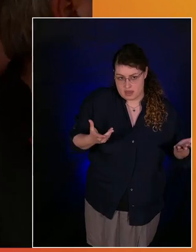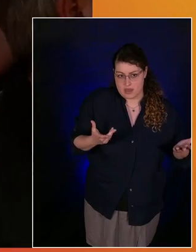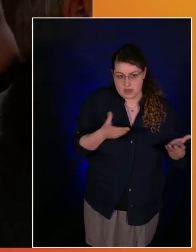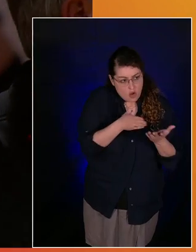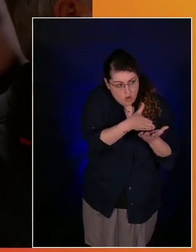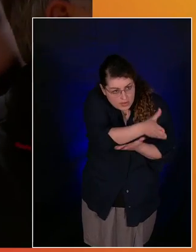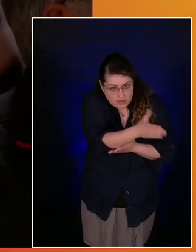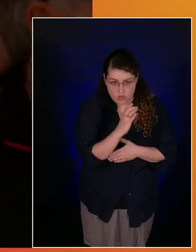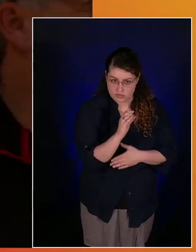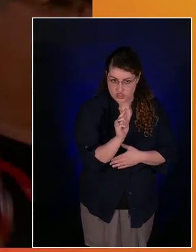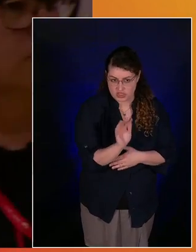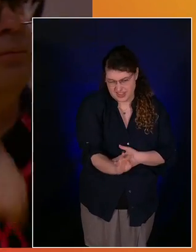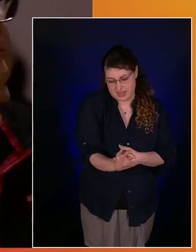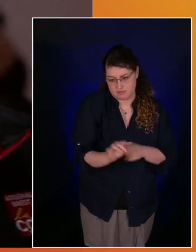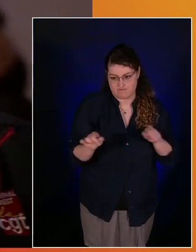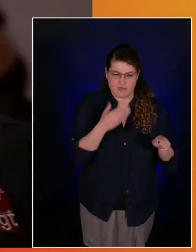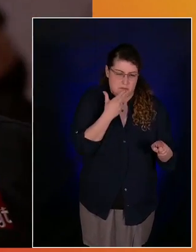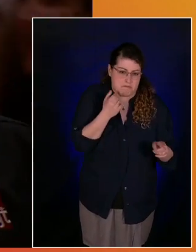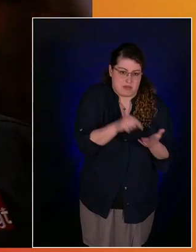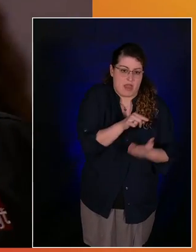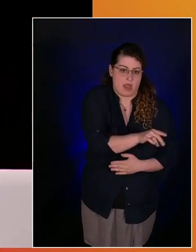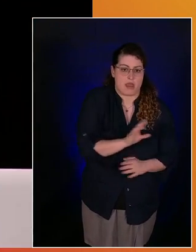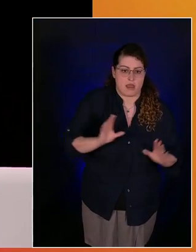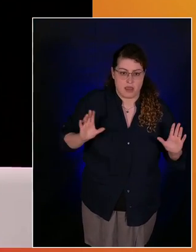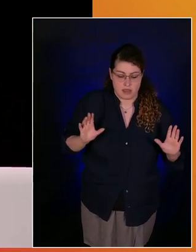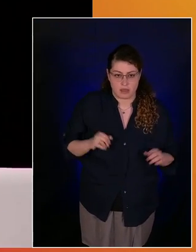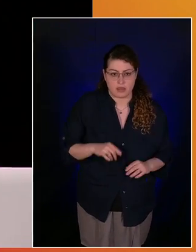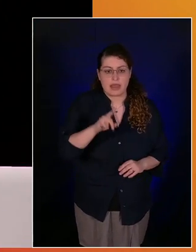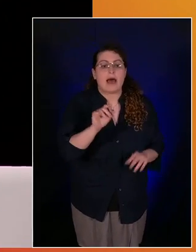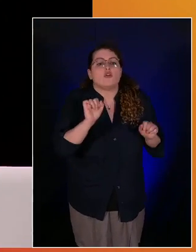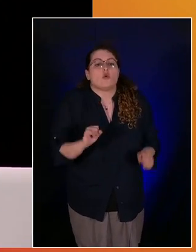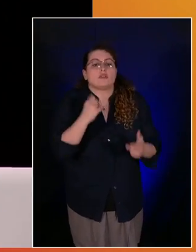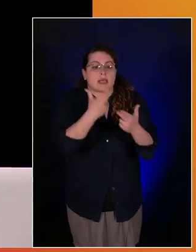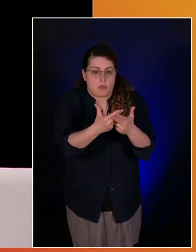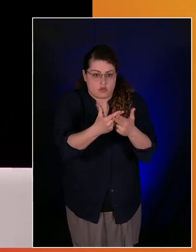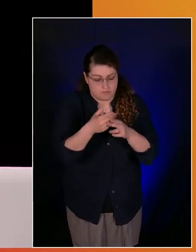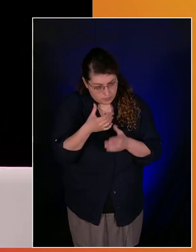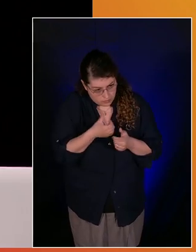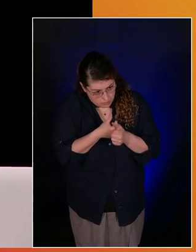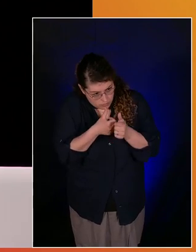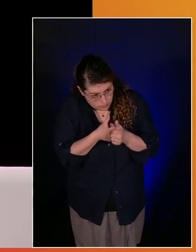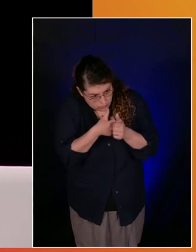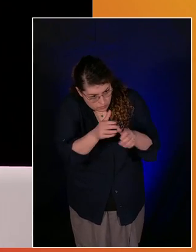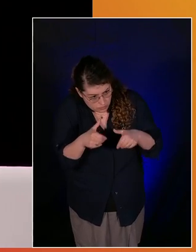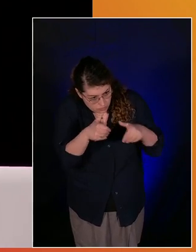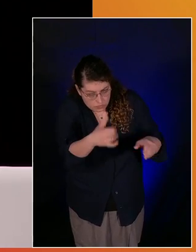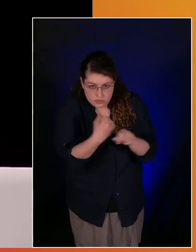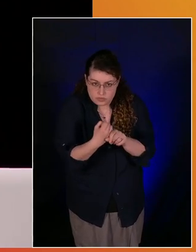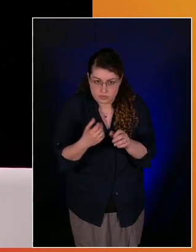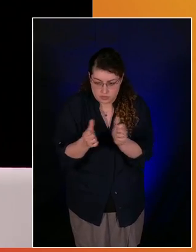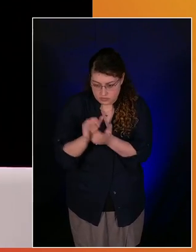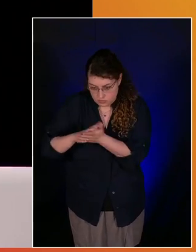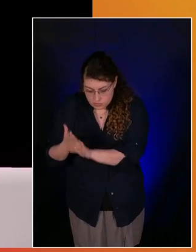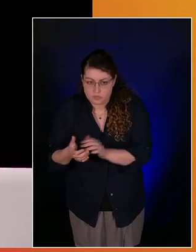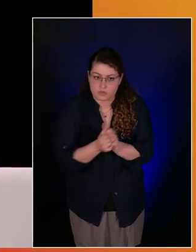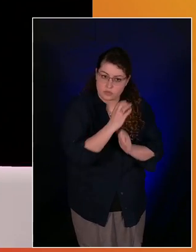orientations de la CGT alors si je peux me permettre dans poursuivre le travail avec les associations et les NG dans